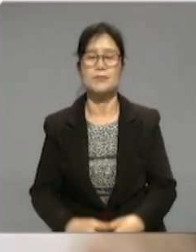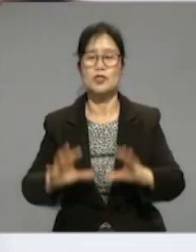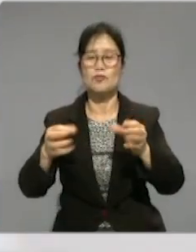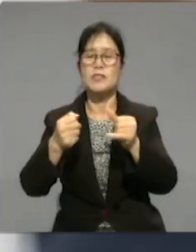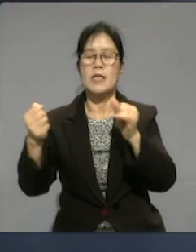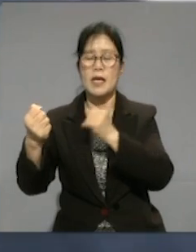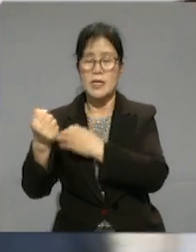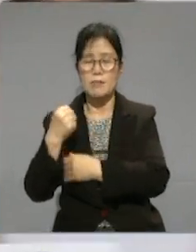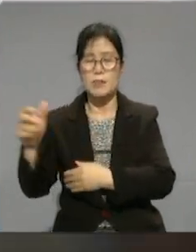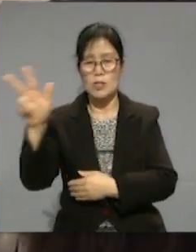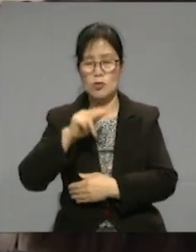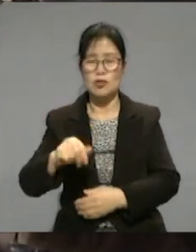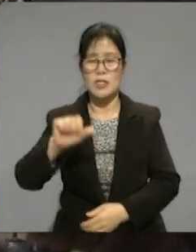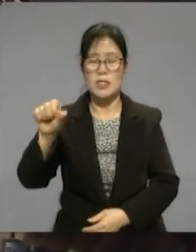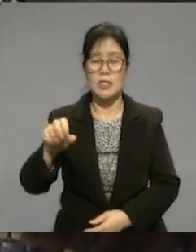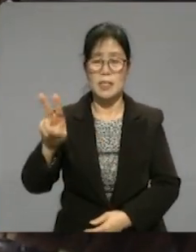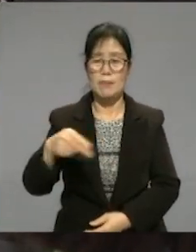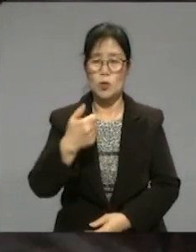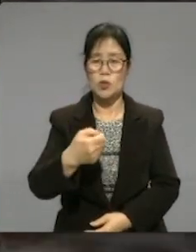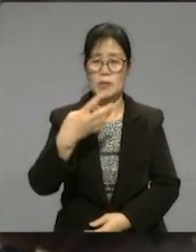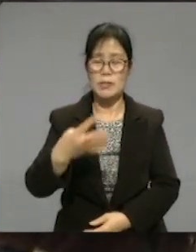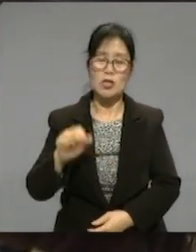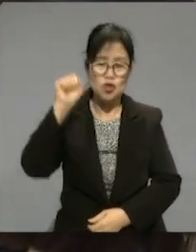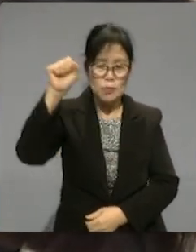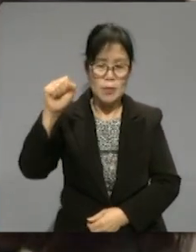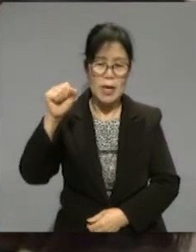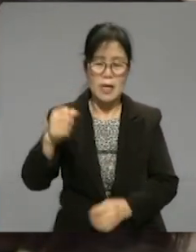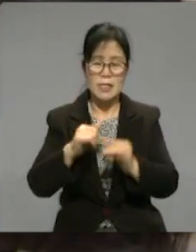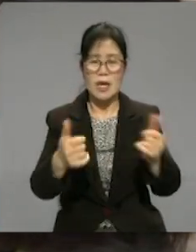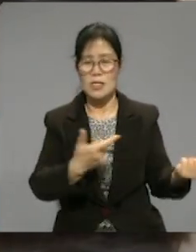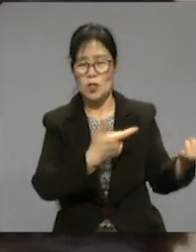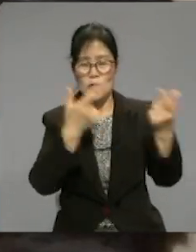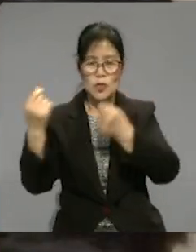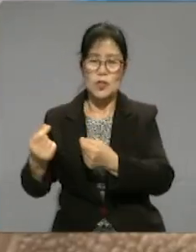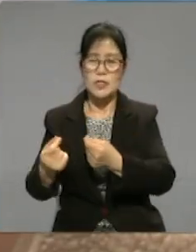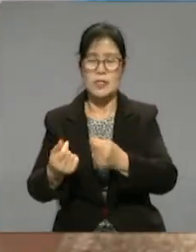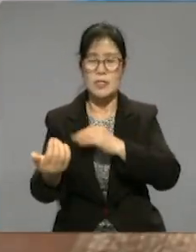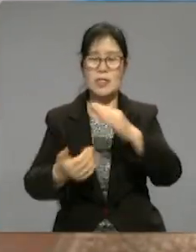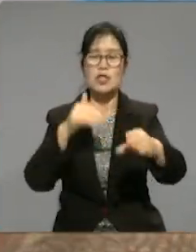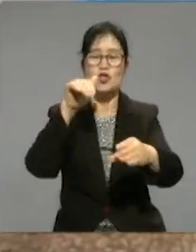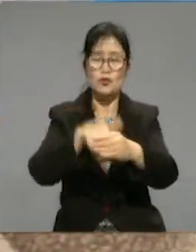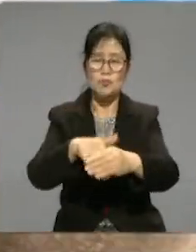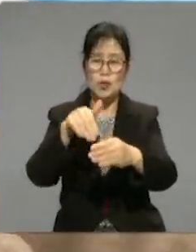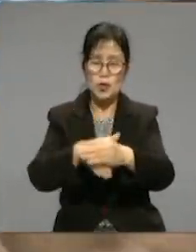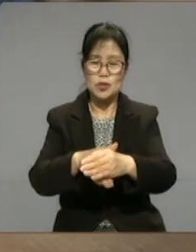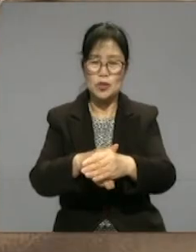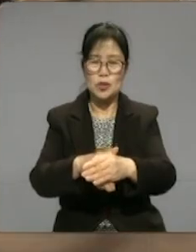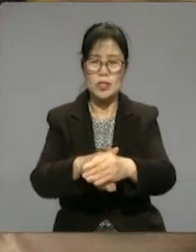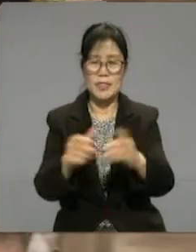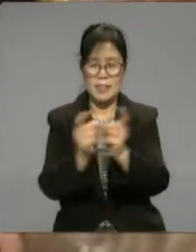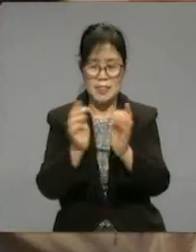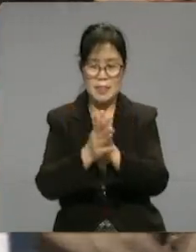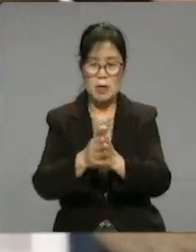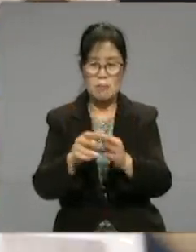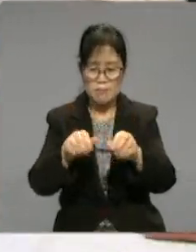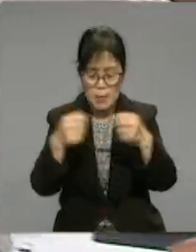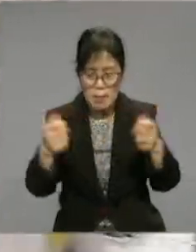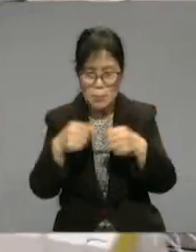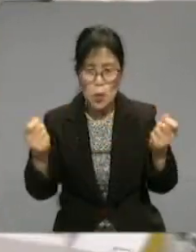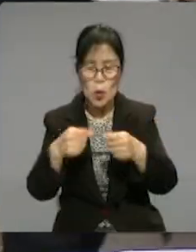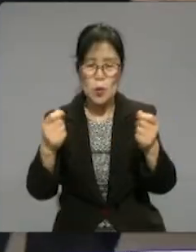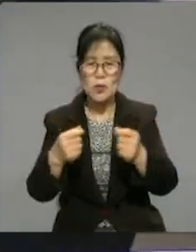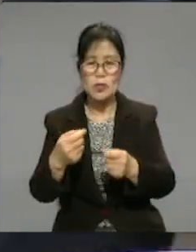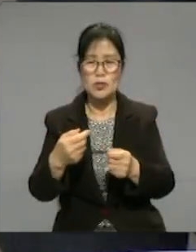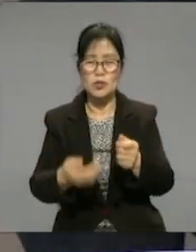국민의힘은 전국 254개 선거구 출마자 전원이 일제히 사전투표소를 찾아 수개표 도입을 홍보하며 사전투표를